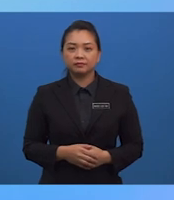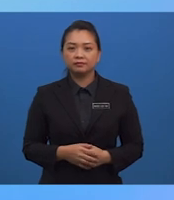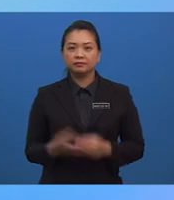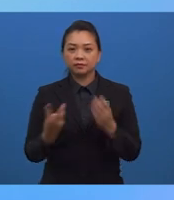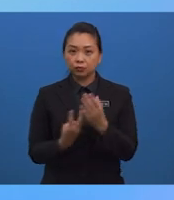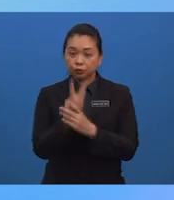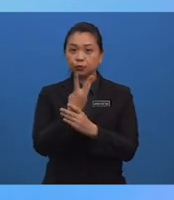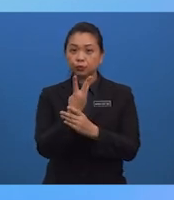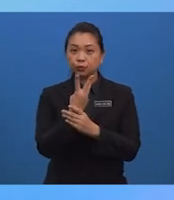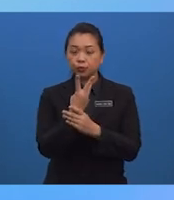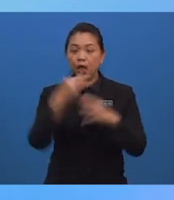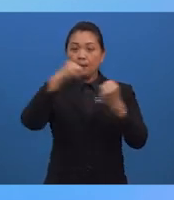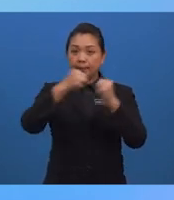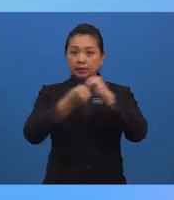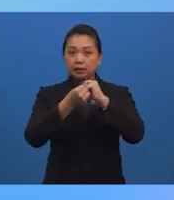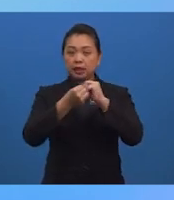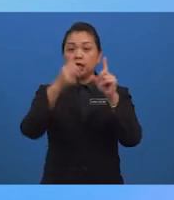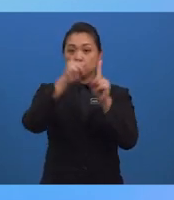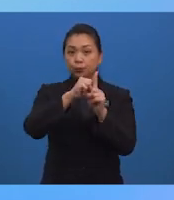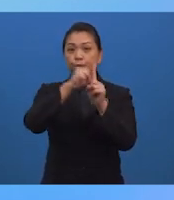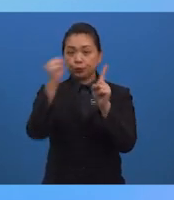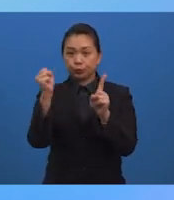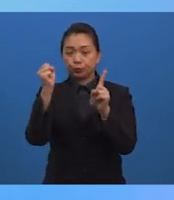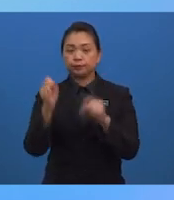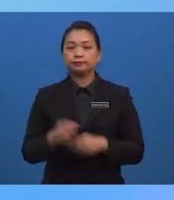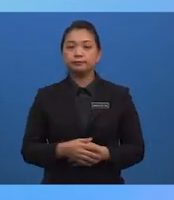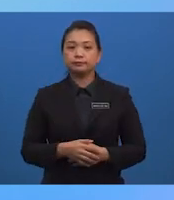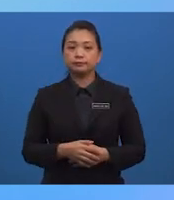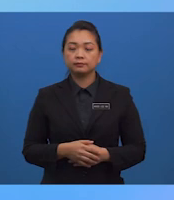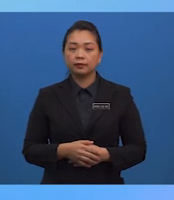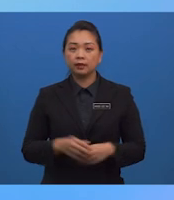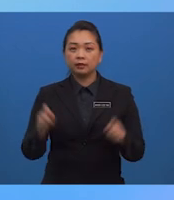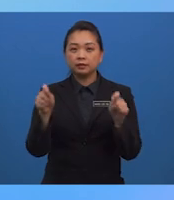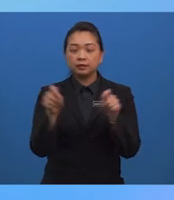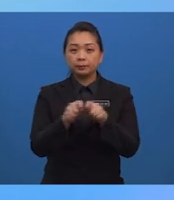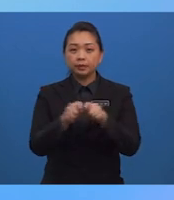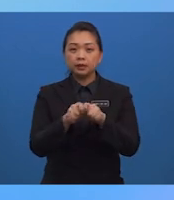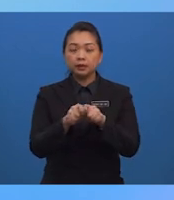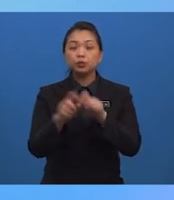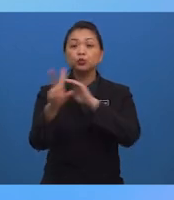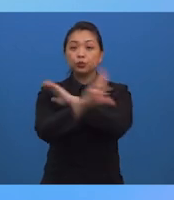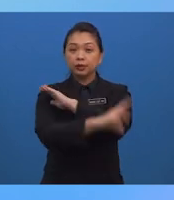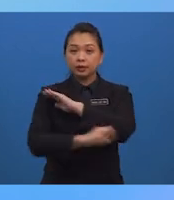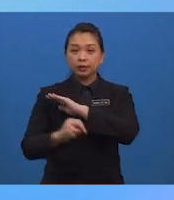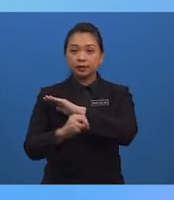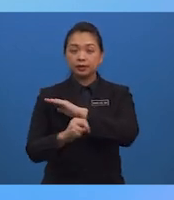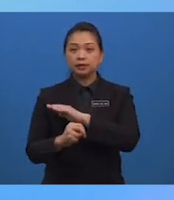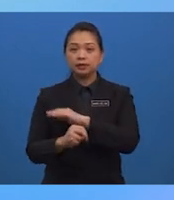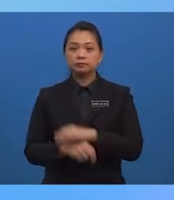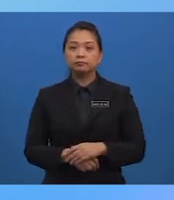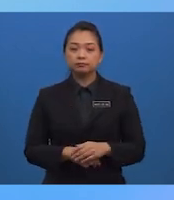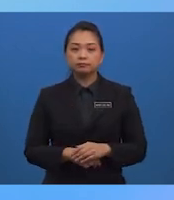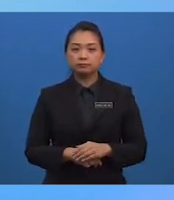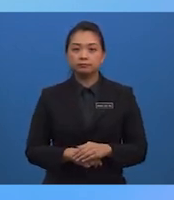Wujud juga masalah sosial yang disebabkan kebanjiran buruh asing seperti mencuri,